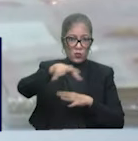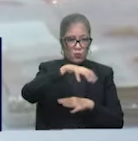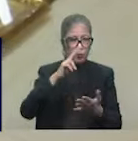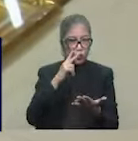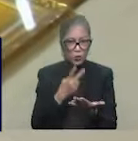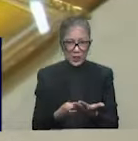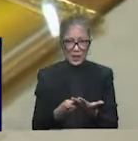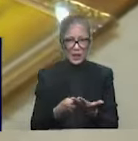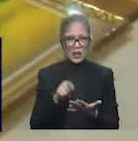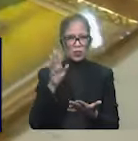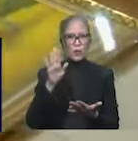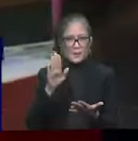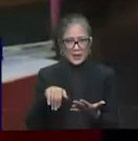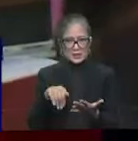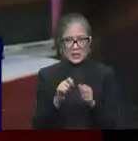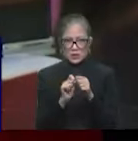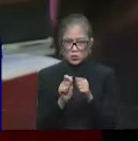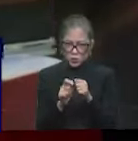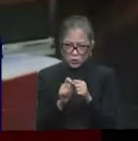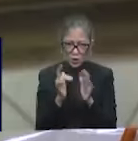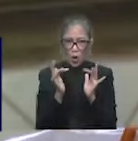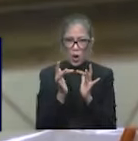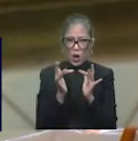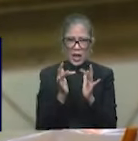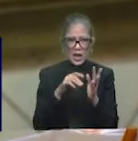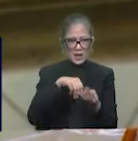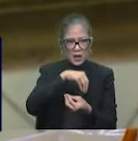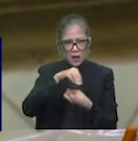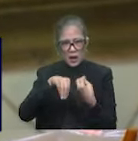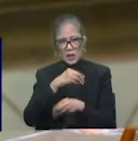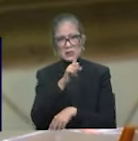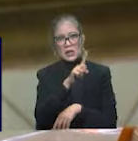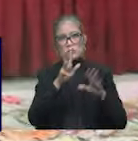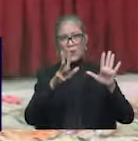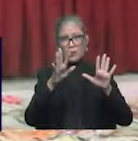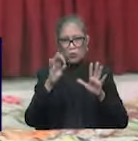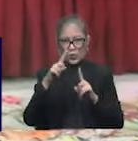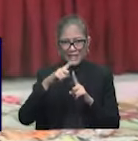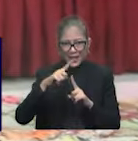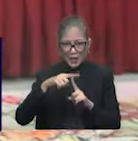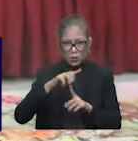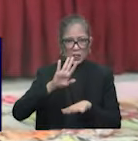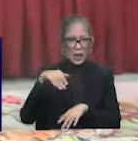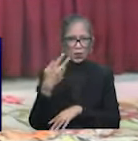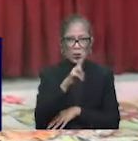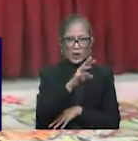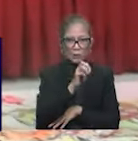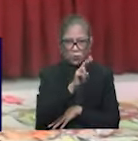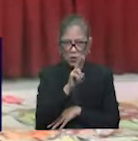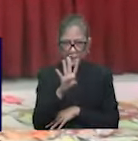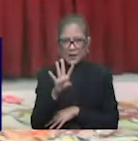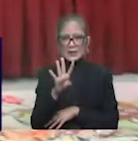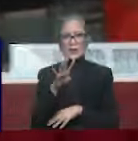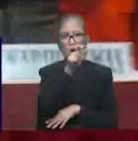judi online yang menurut Menko Polhukam Budi Gunawan mencapai 900 triliun rupiah di 2024. Ribuan pemain judi